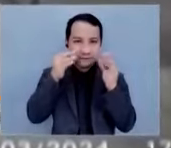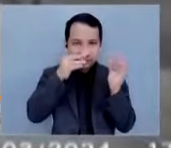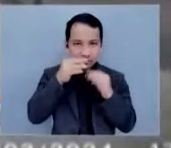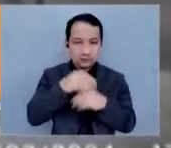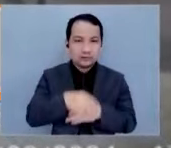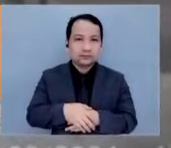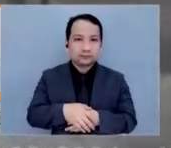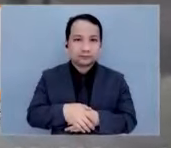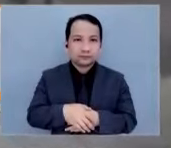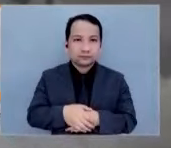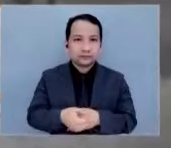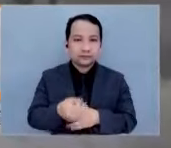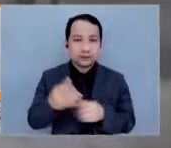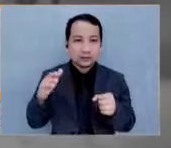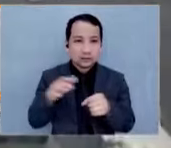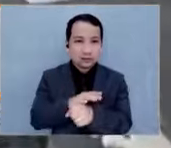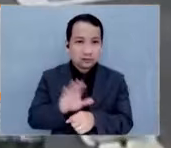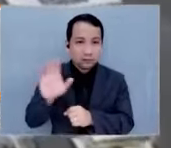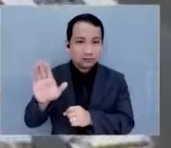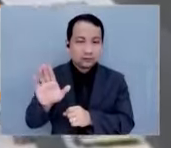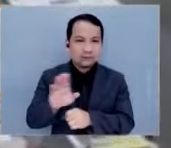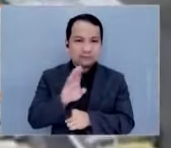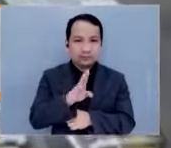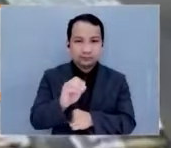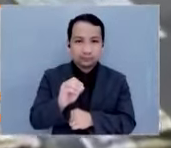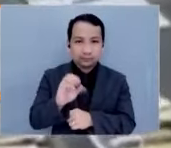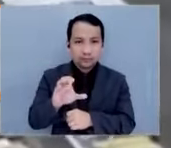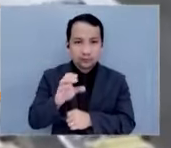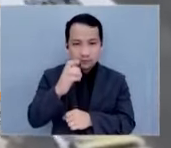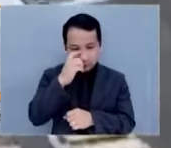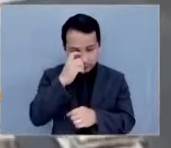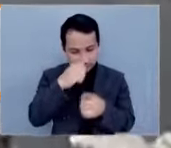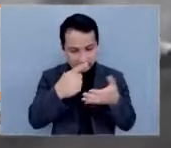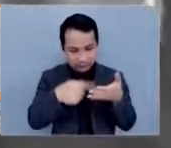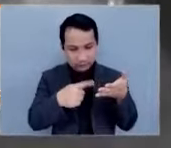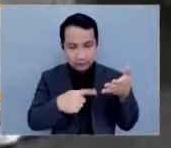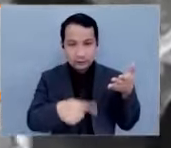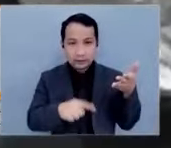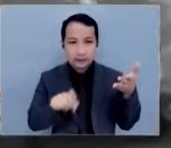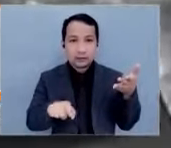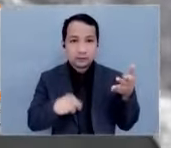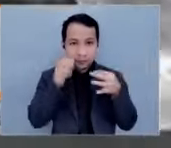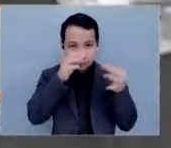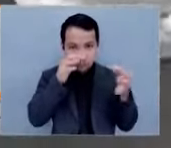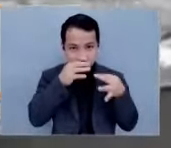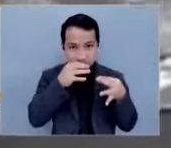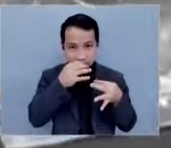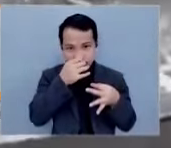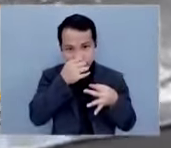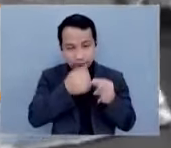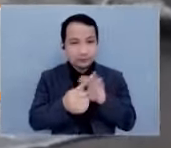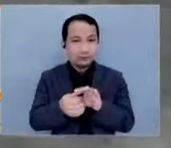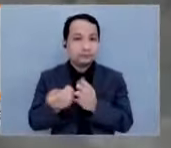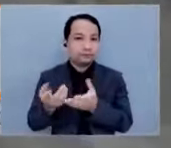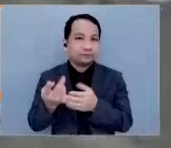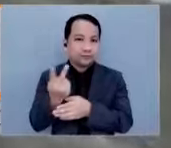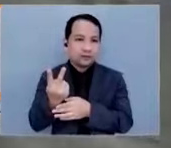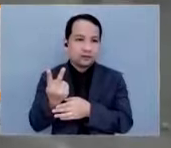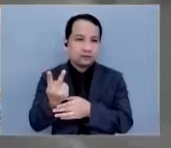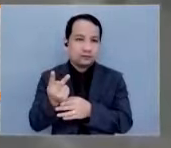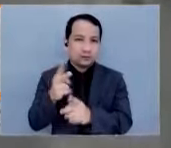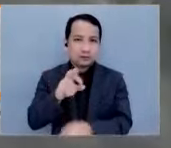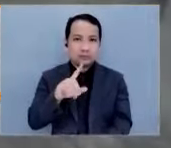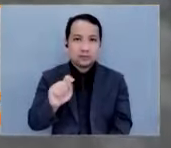Halos mapuno ang warehouse ng Bureau of Customs sa pag-iimbentaryo sa mga droga na ito. Laman niya ng 2 naharang na container van sa